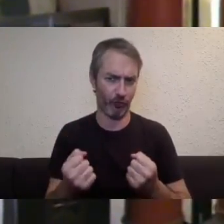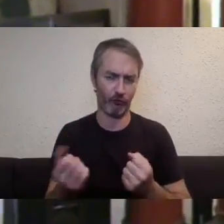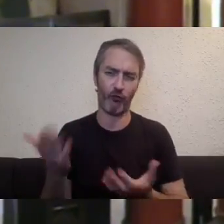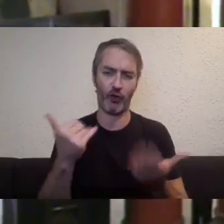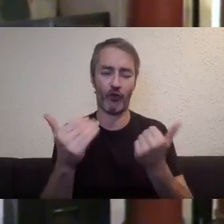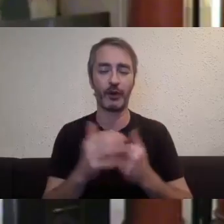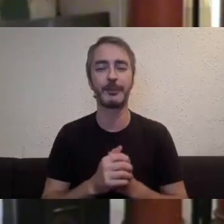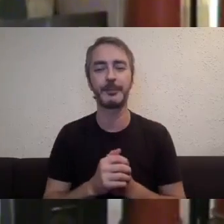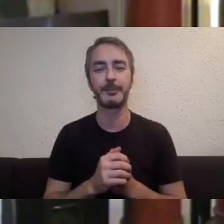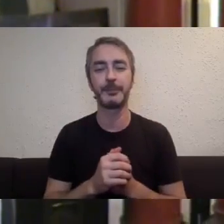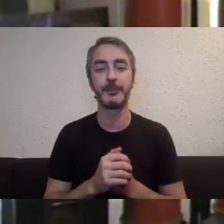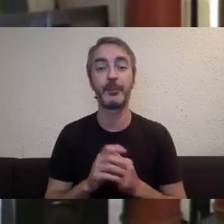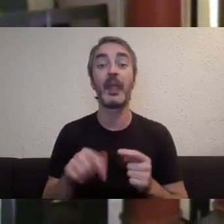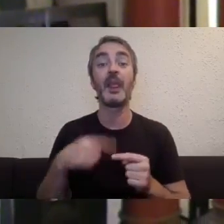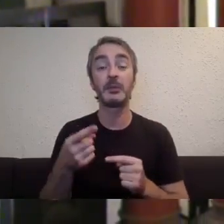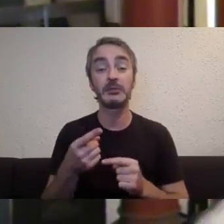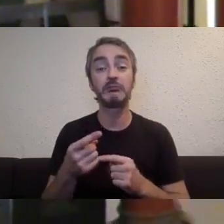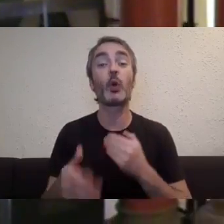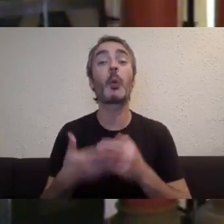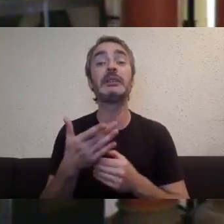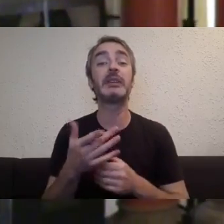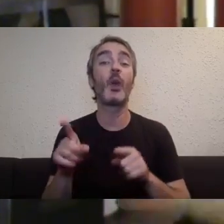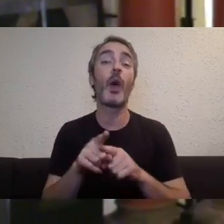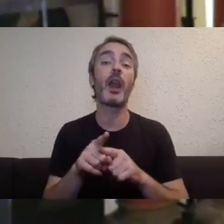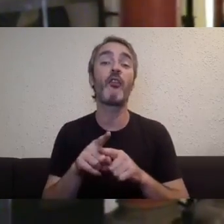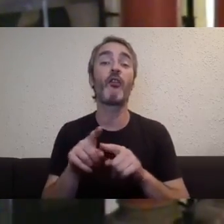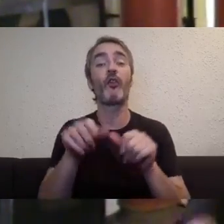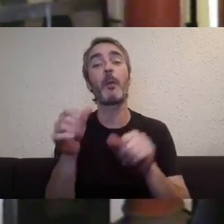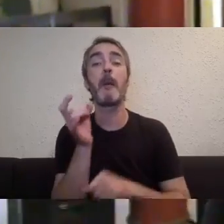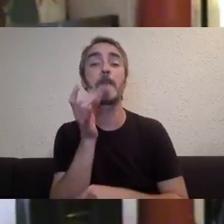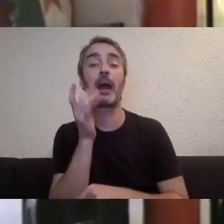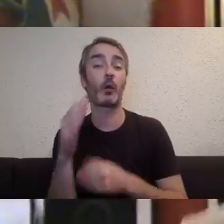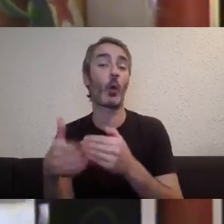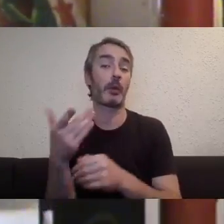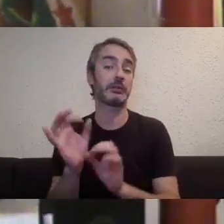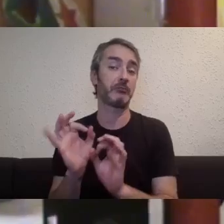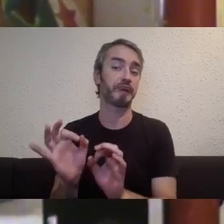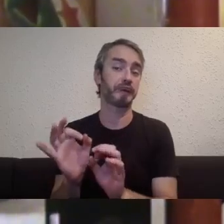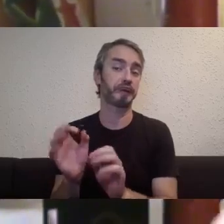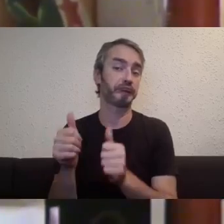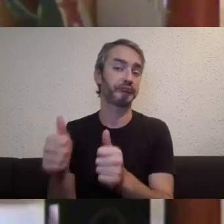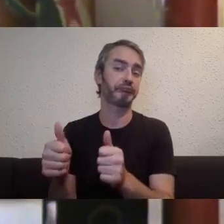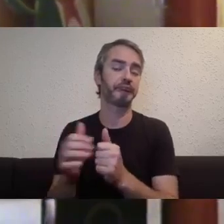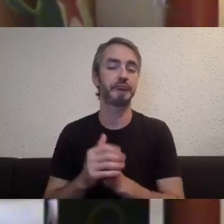s'havia de netejar bastant, i es va començar a obrir cafetes. Bàsicament,